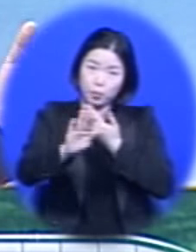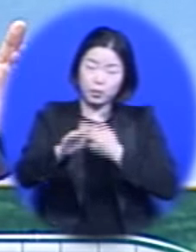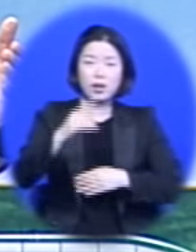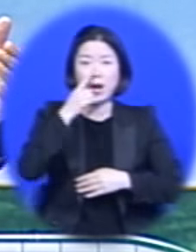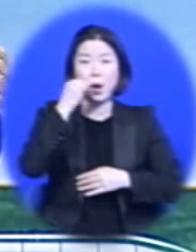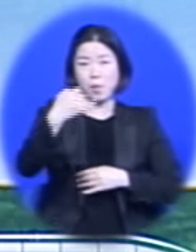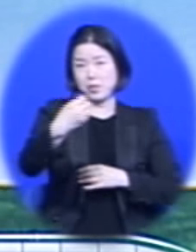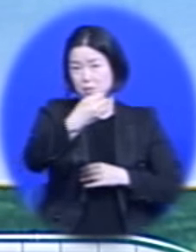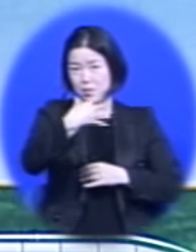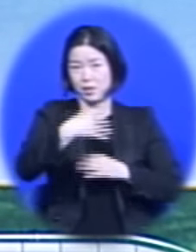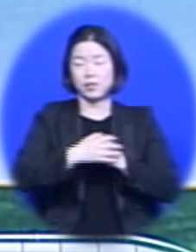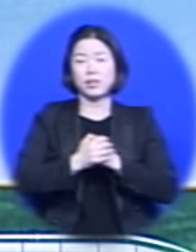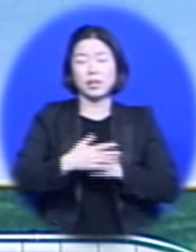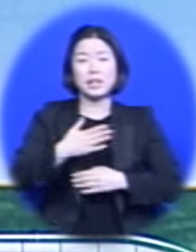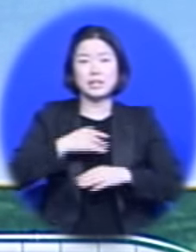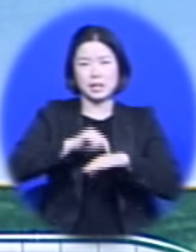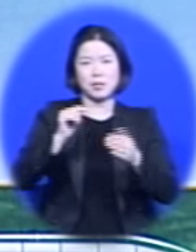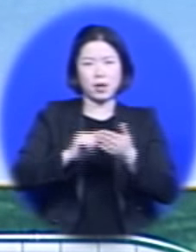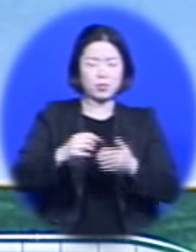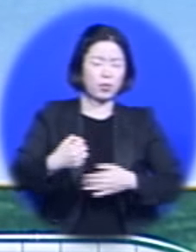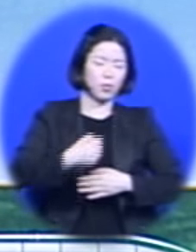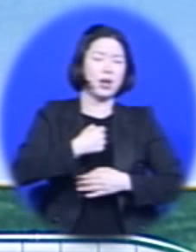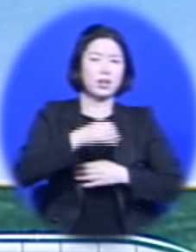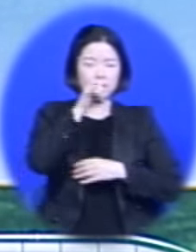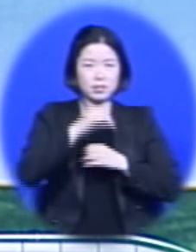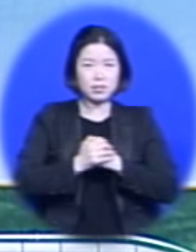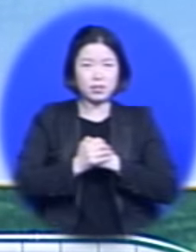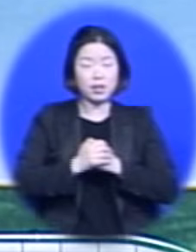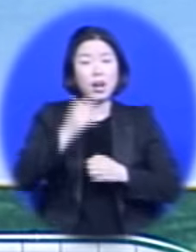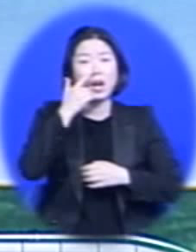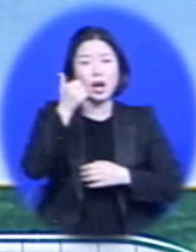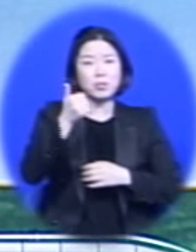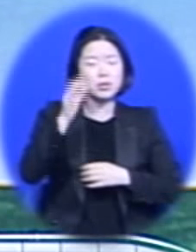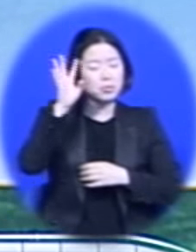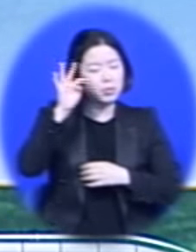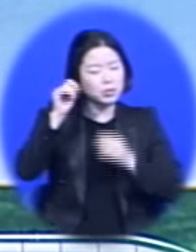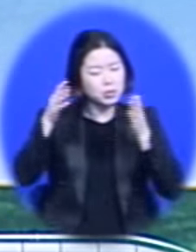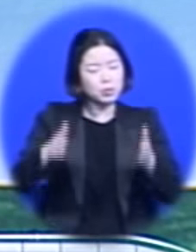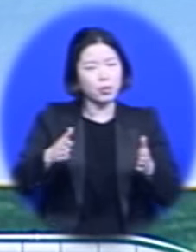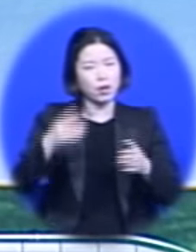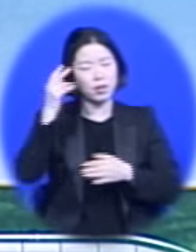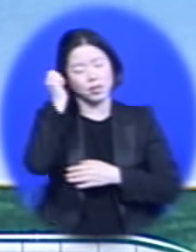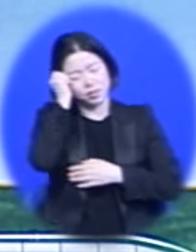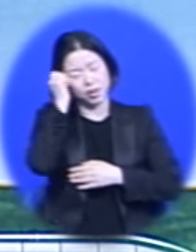어머니께서 하시는 말씀이 제 마음을 쳤어요. 아버님이 며칠째 잠을 못 주무신다는